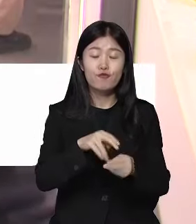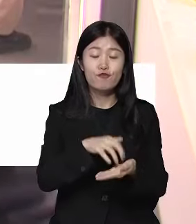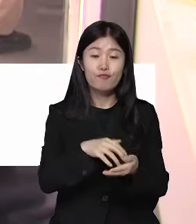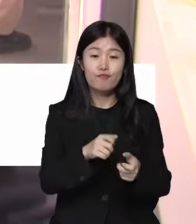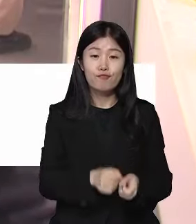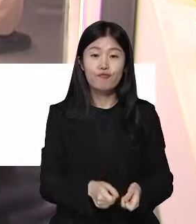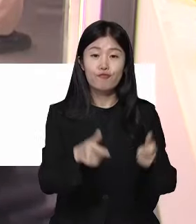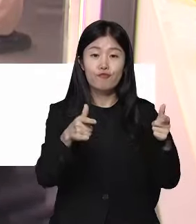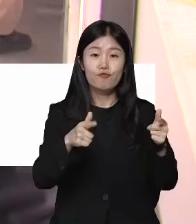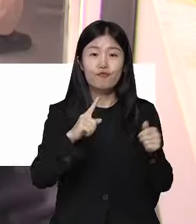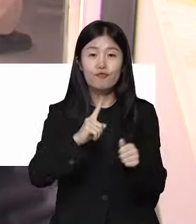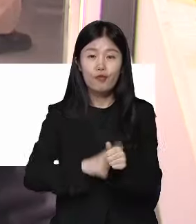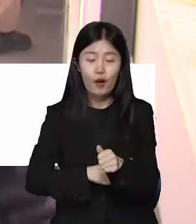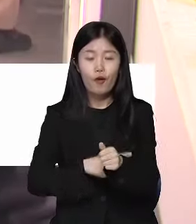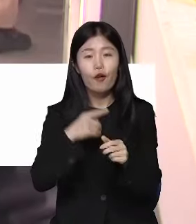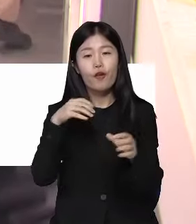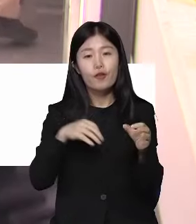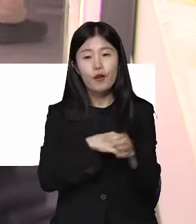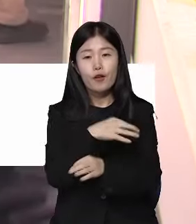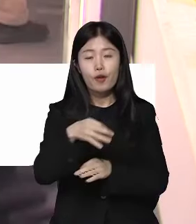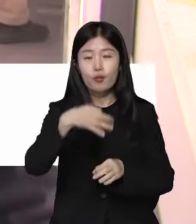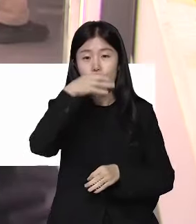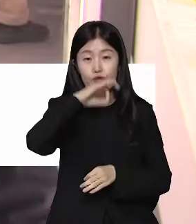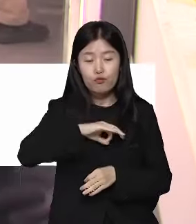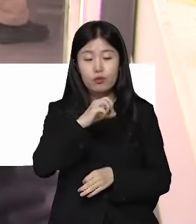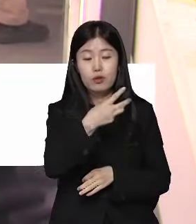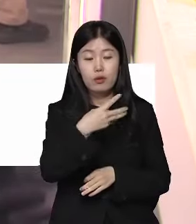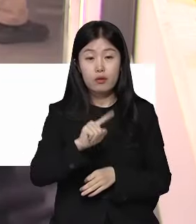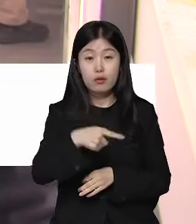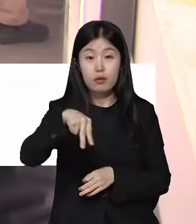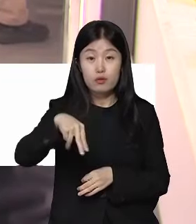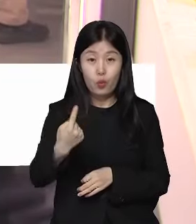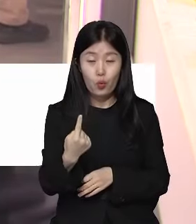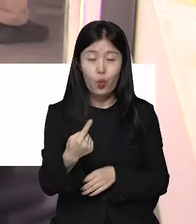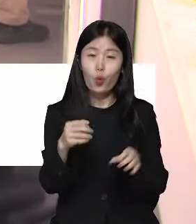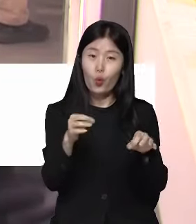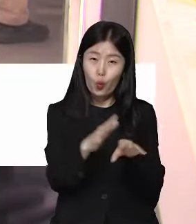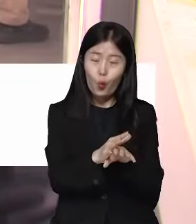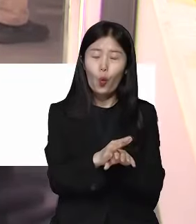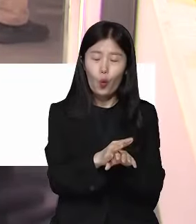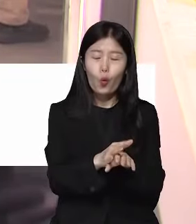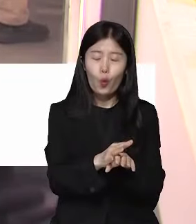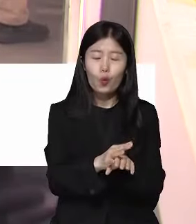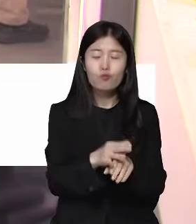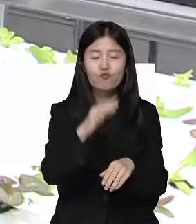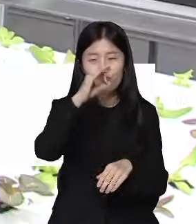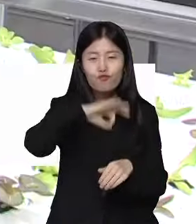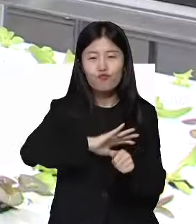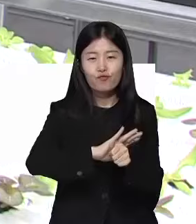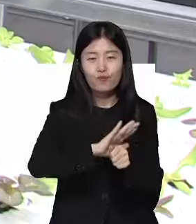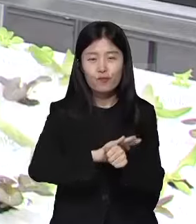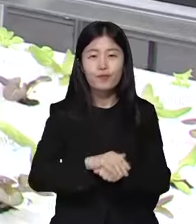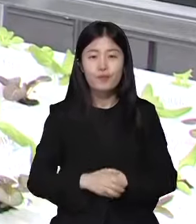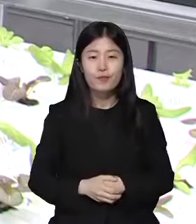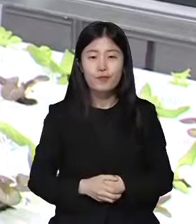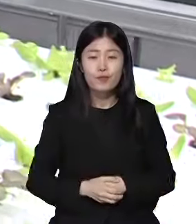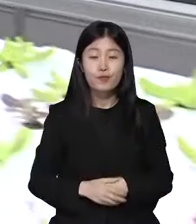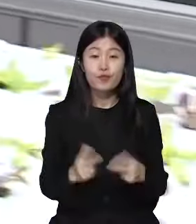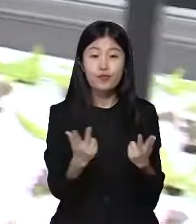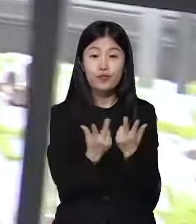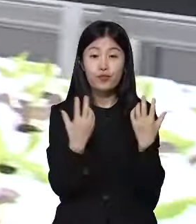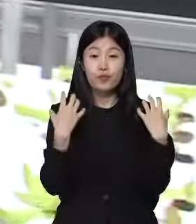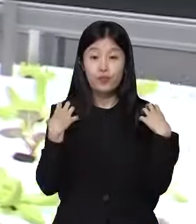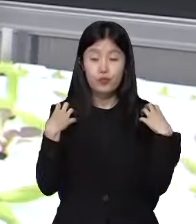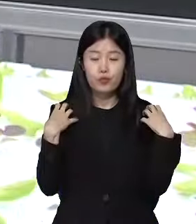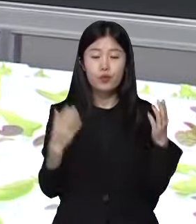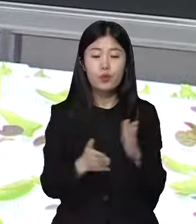경제에도 도움이 되고 또 산소 중립에도 이렇게 도움이 되는 좋은 사업이 되도록 지원을 하겠습니다. 북구청은